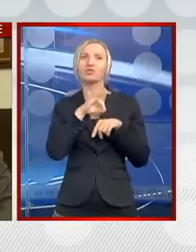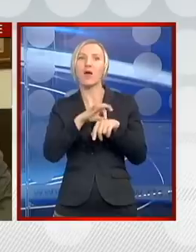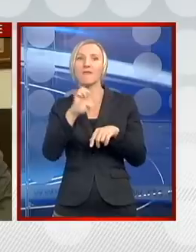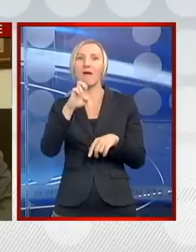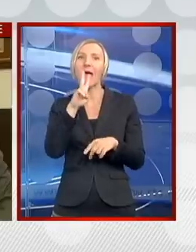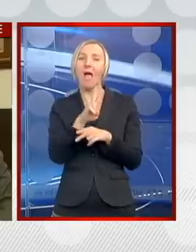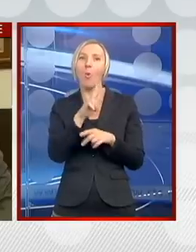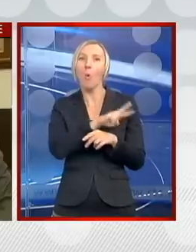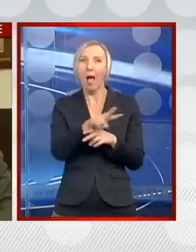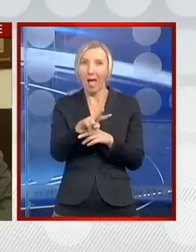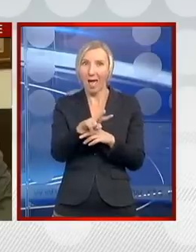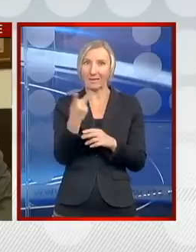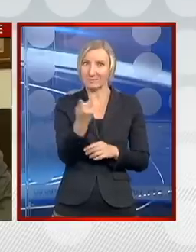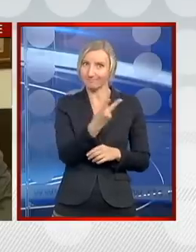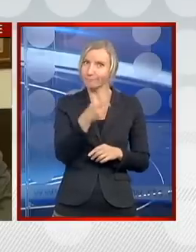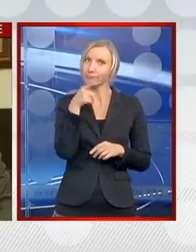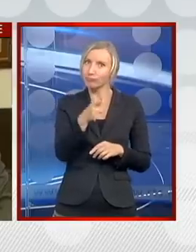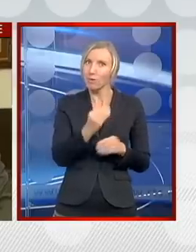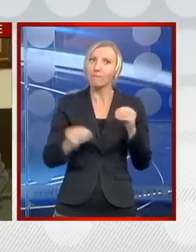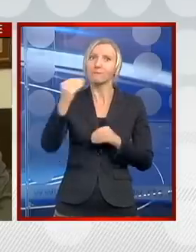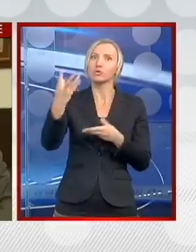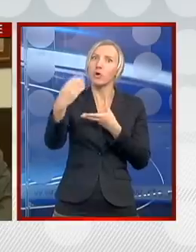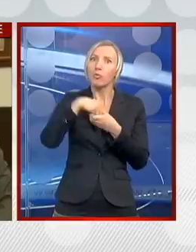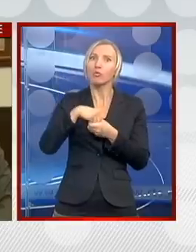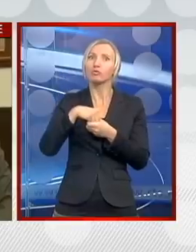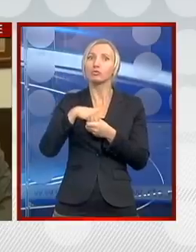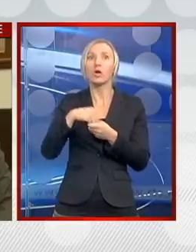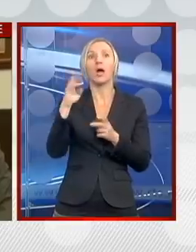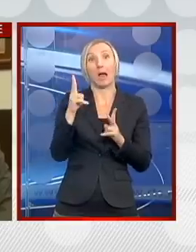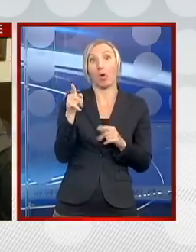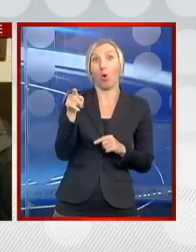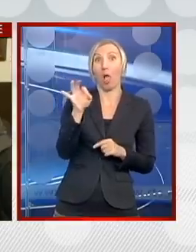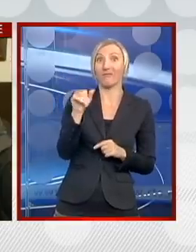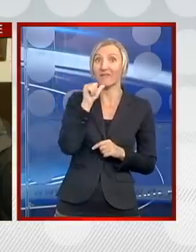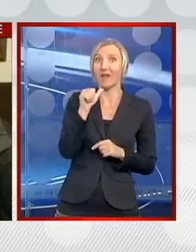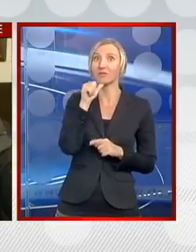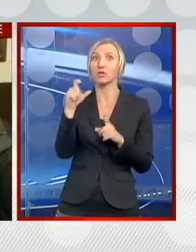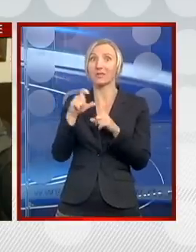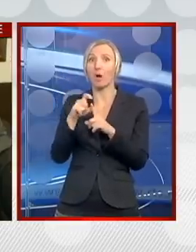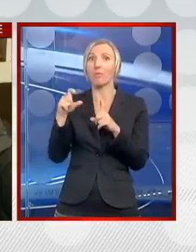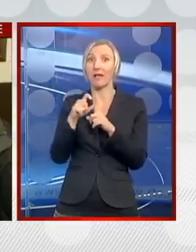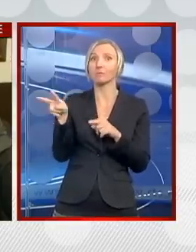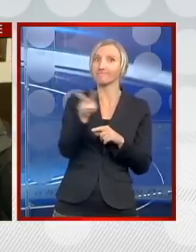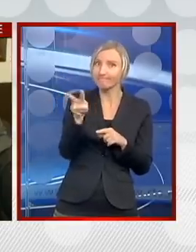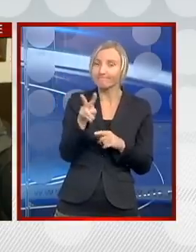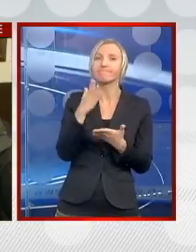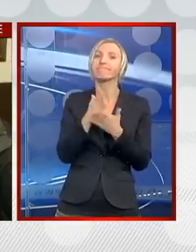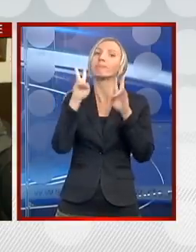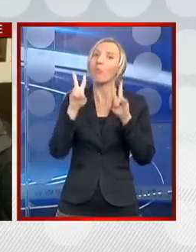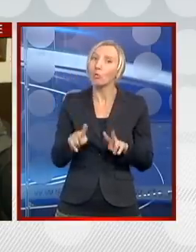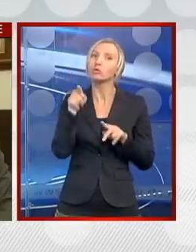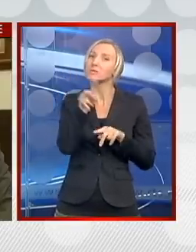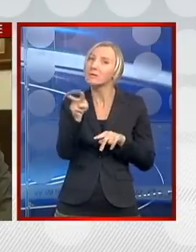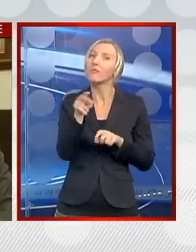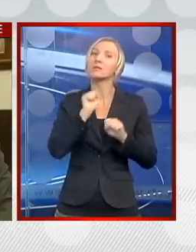EULEX-a Gabriela Meučija da se angažuju kako bi Oliveru Ivanoviću i Dragoljubu Delibašiću bilo